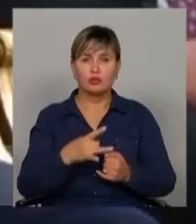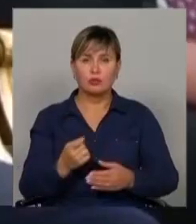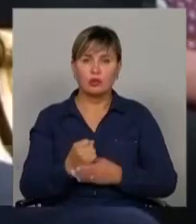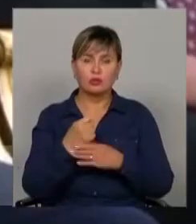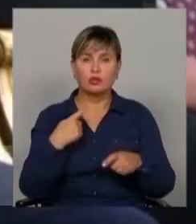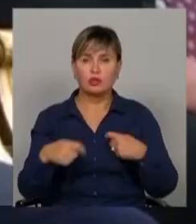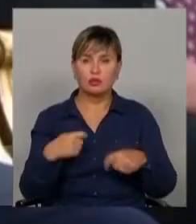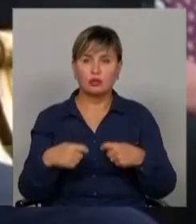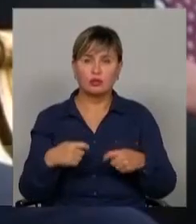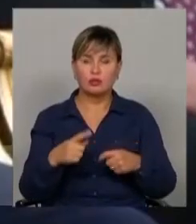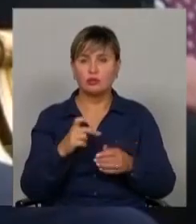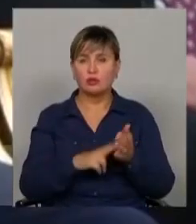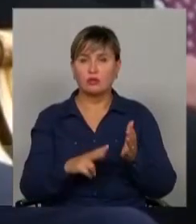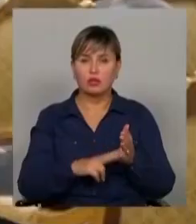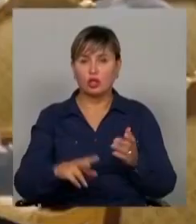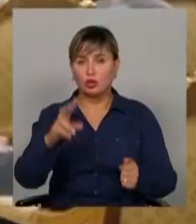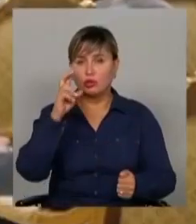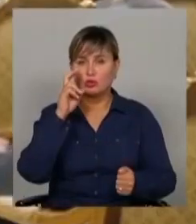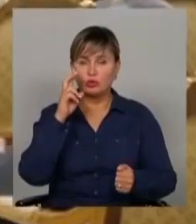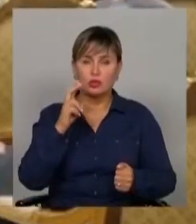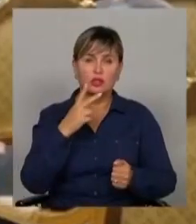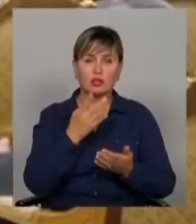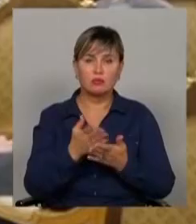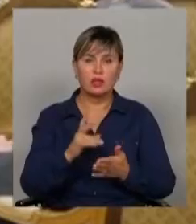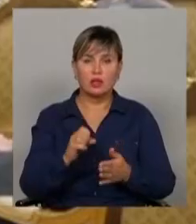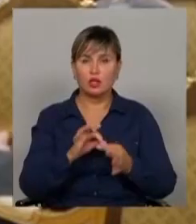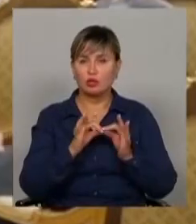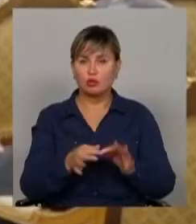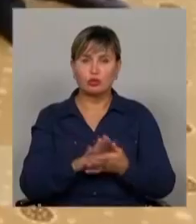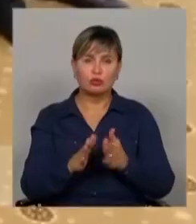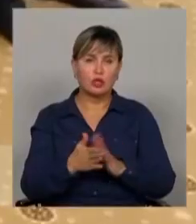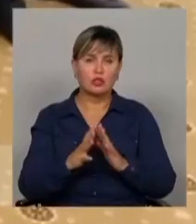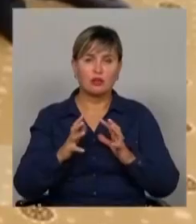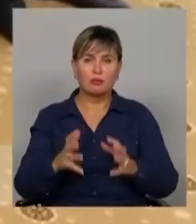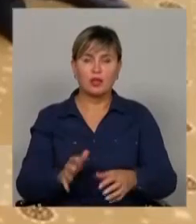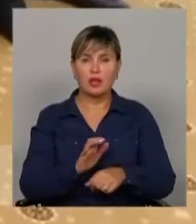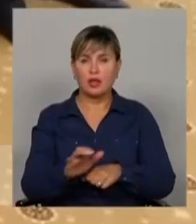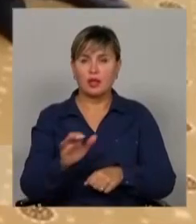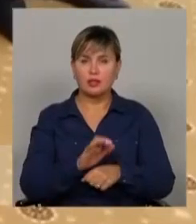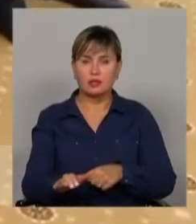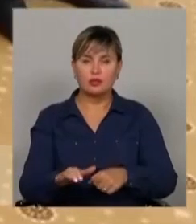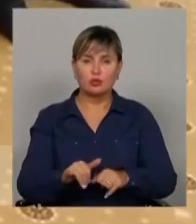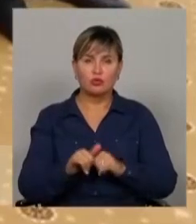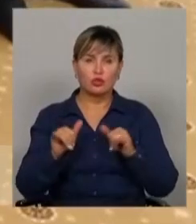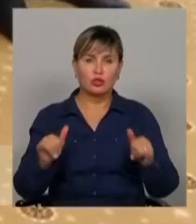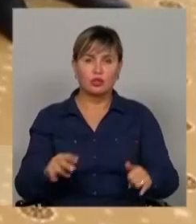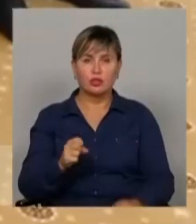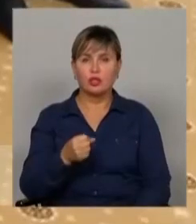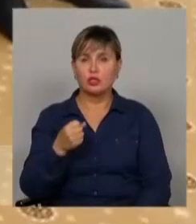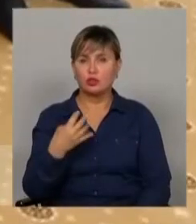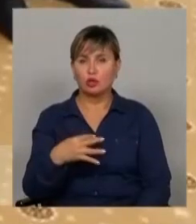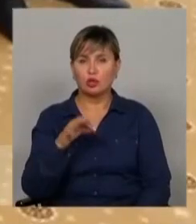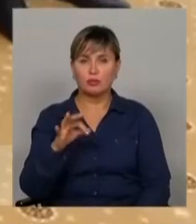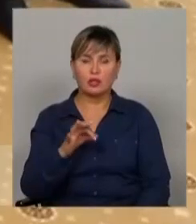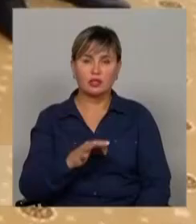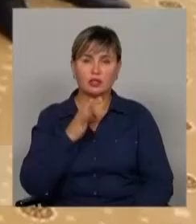торговые отношения со 180 государствами. Несмотря на сложную ситуацию в мире, экспорт несырьевой продукции увеличился на